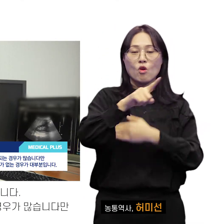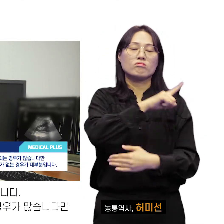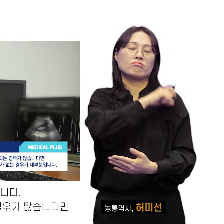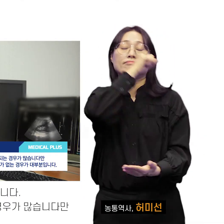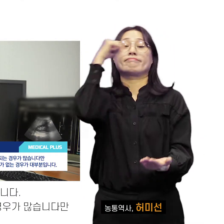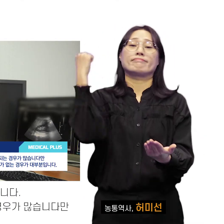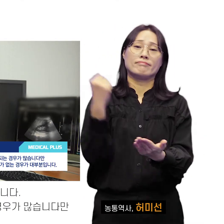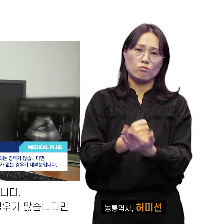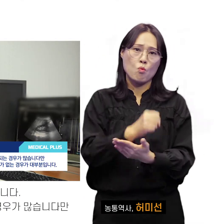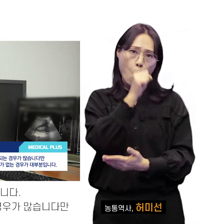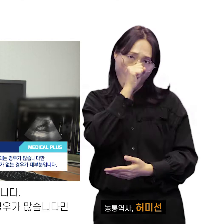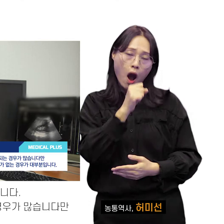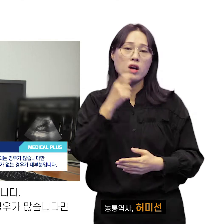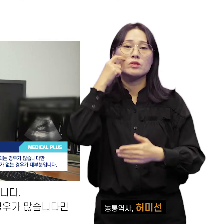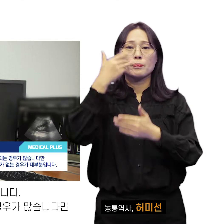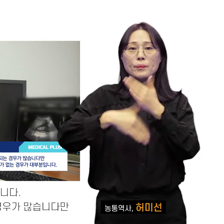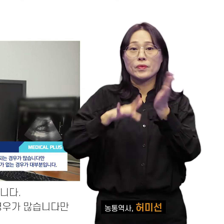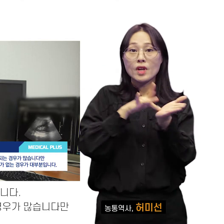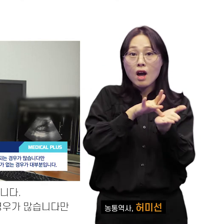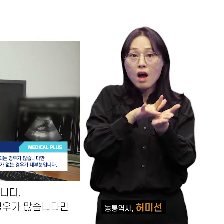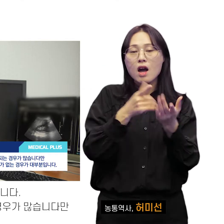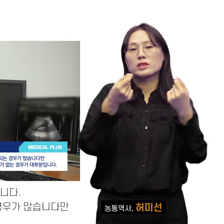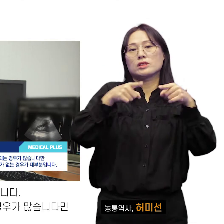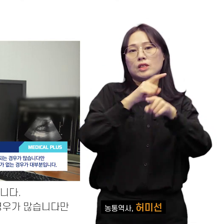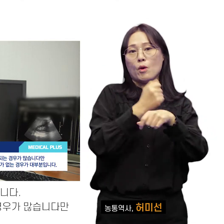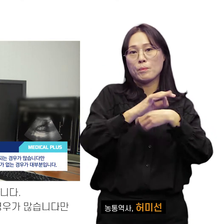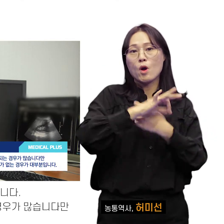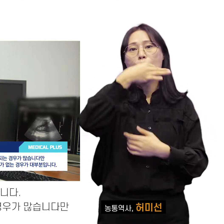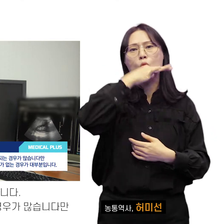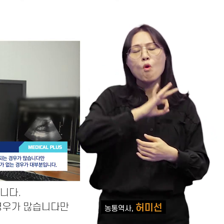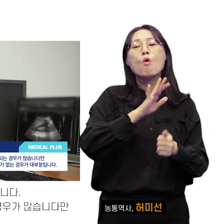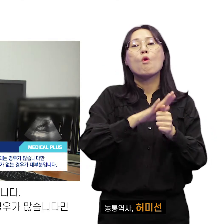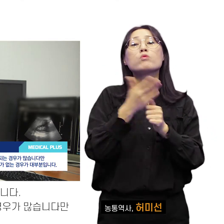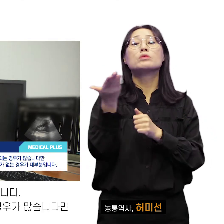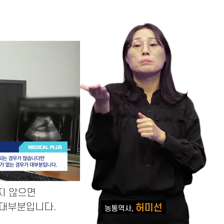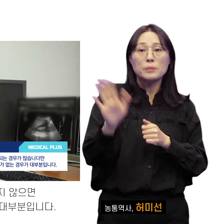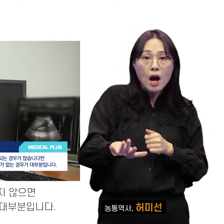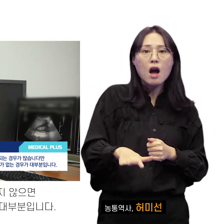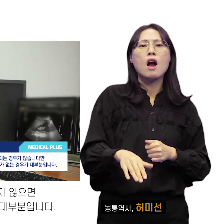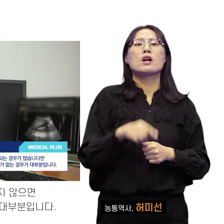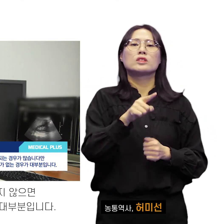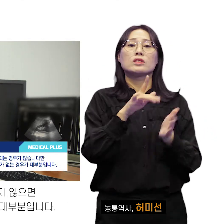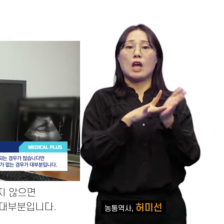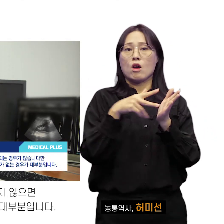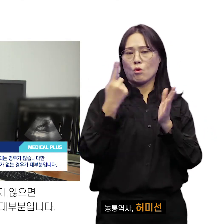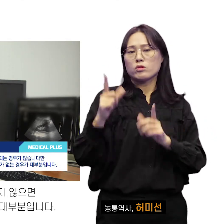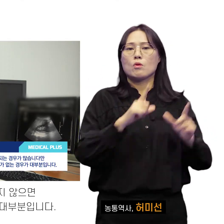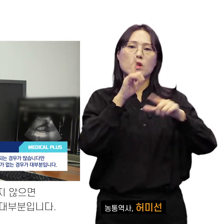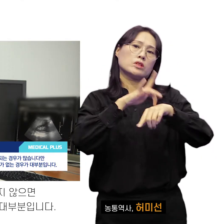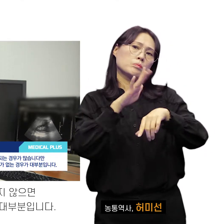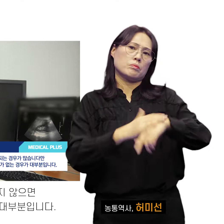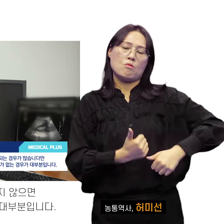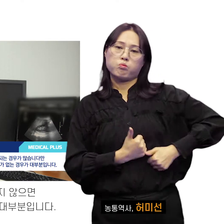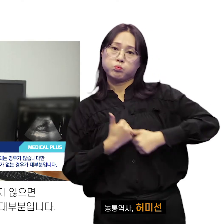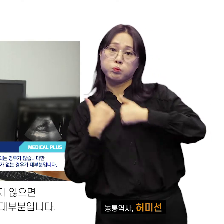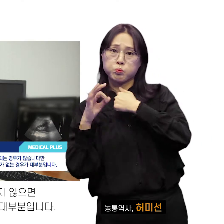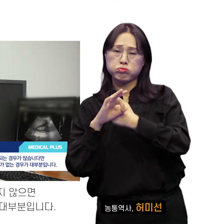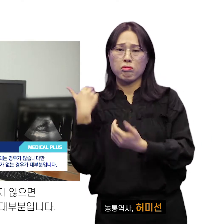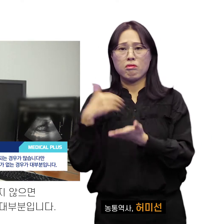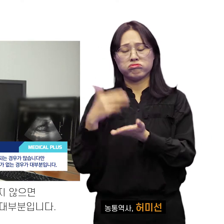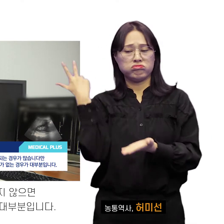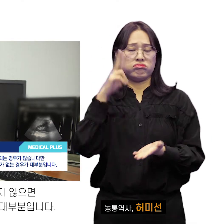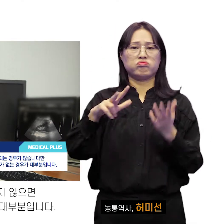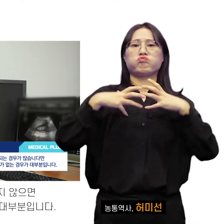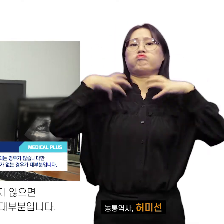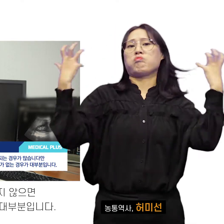바람직합니다. 또 비만 치료제와 병행도 도움이 되는 경우가 많습니다만 이런 치료제들도 생활습관 개선과 병행하지